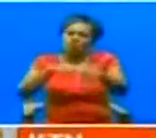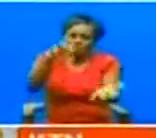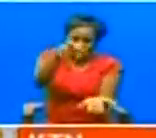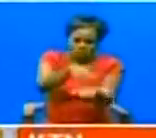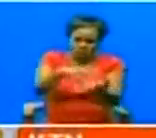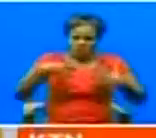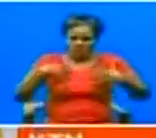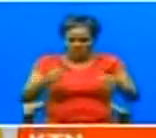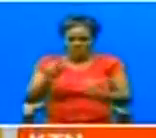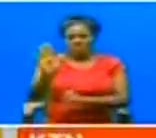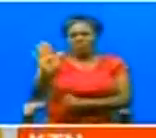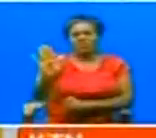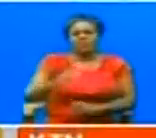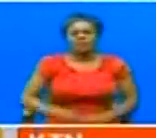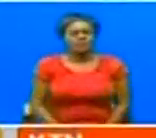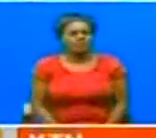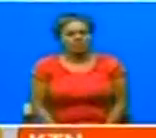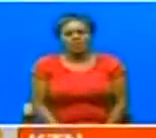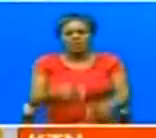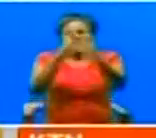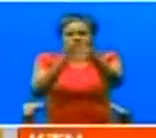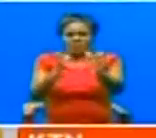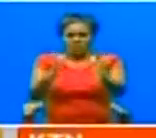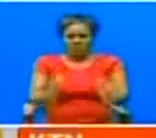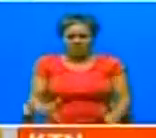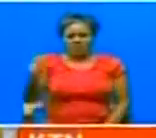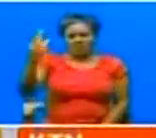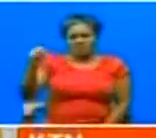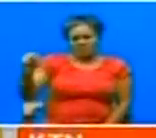hali ya afya ya Khadija. Saida Swale, KTN Leo, Nairobi.